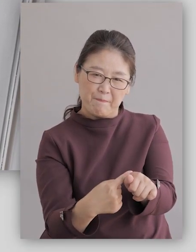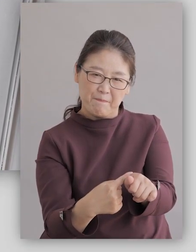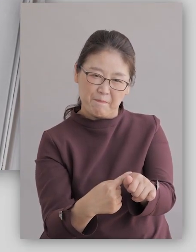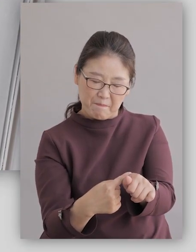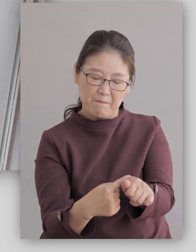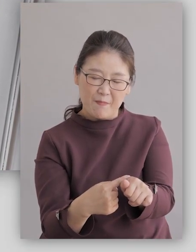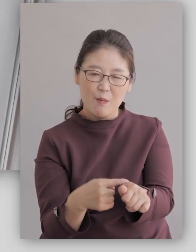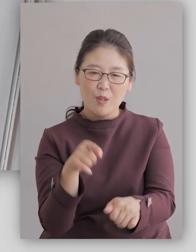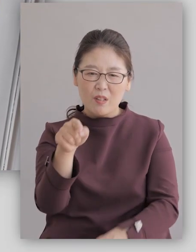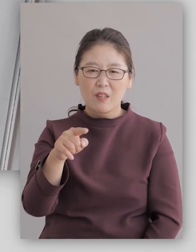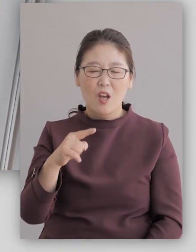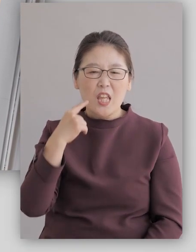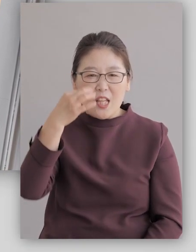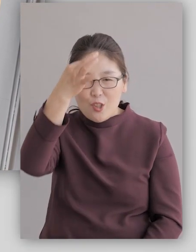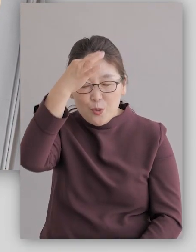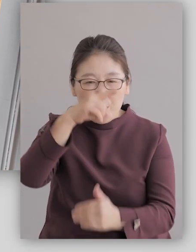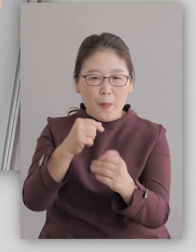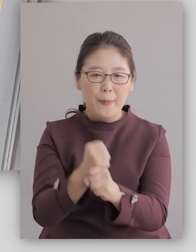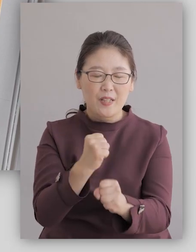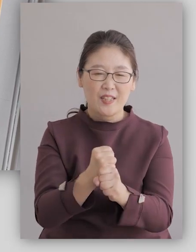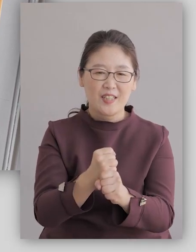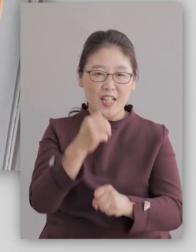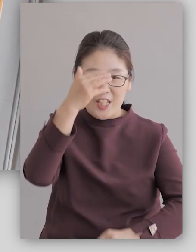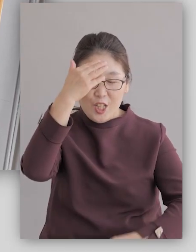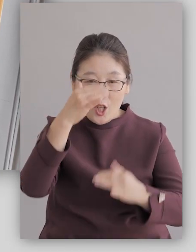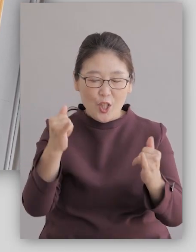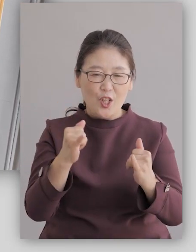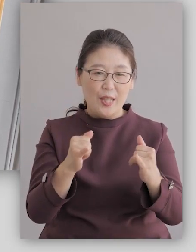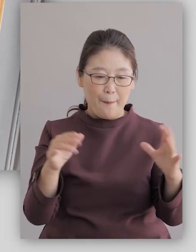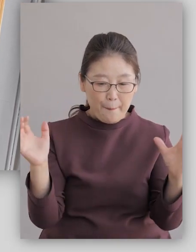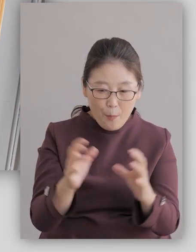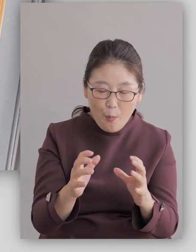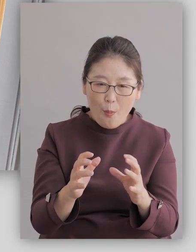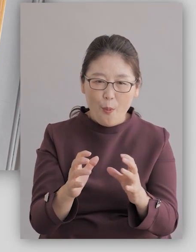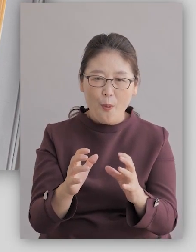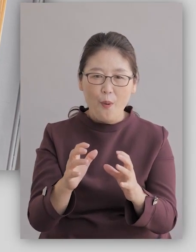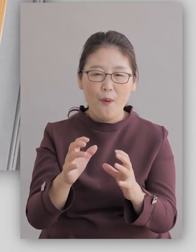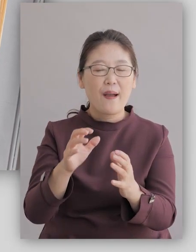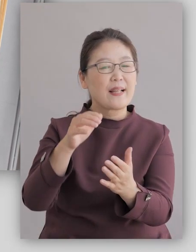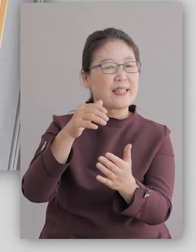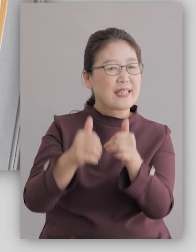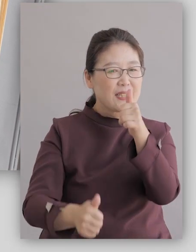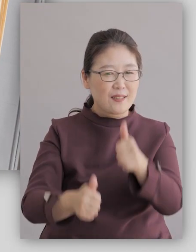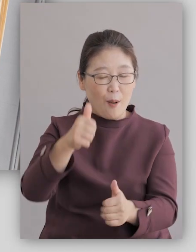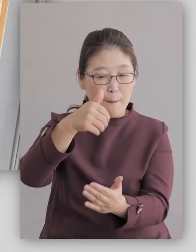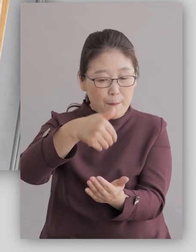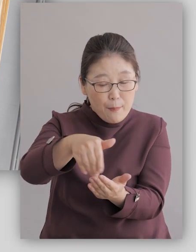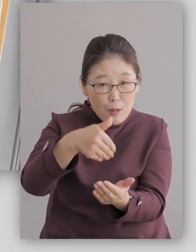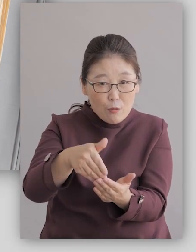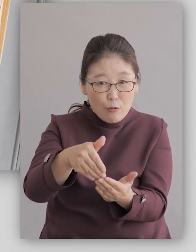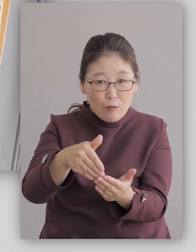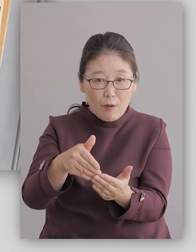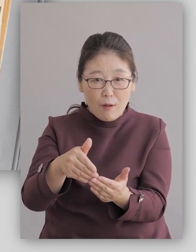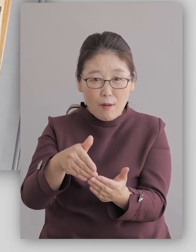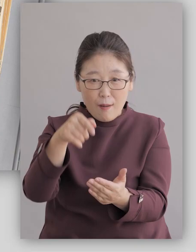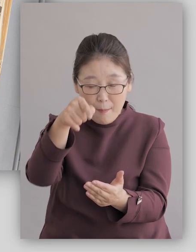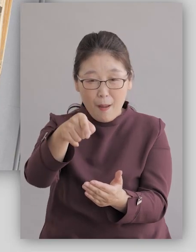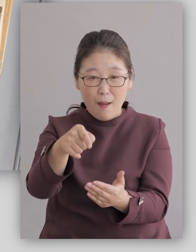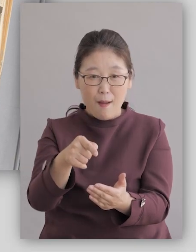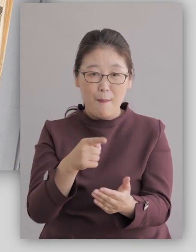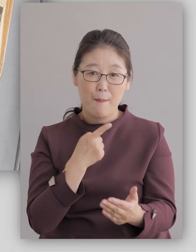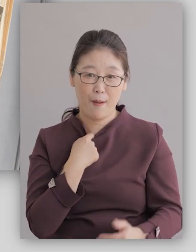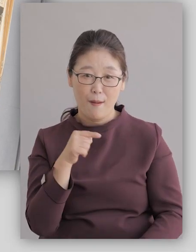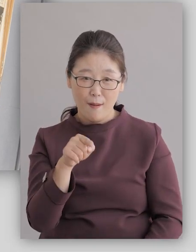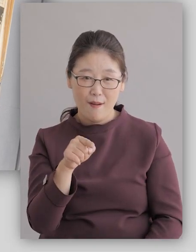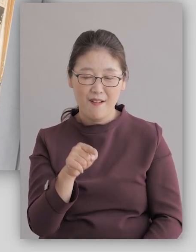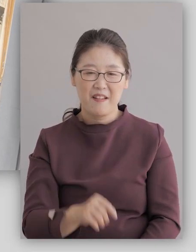프로젝트이죠. 청년작가 연립전을 통해서 이렇게 촉발이 됐던 실험미술을 유일하게 다룬